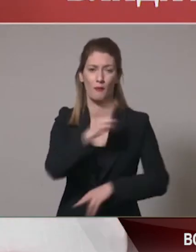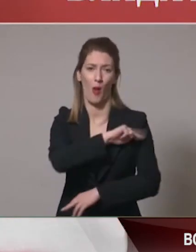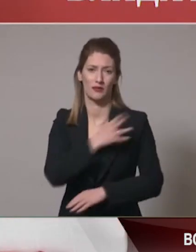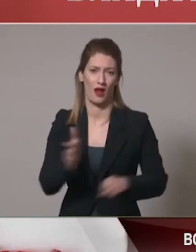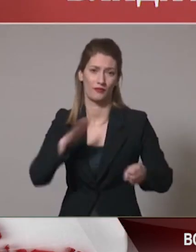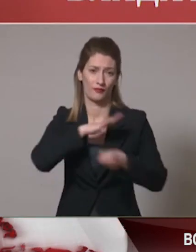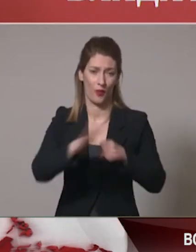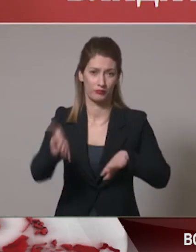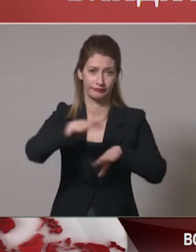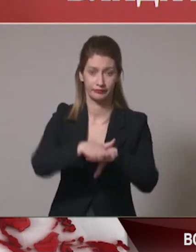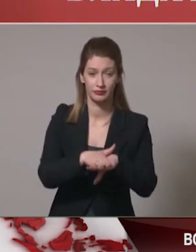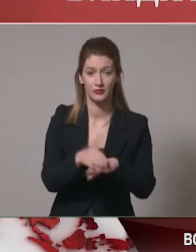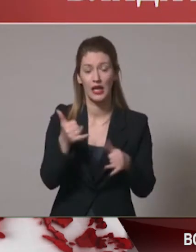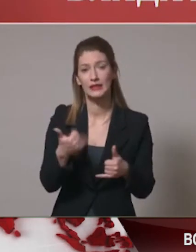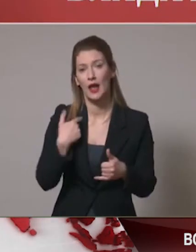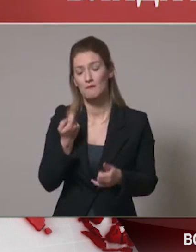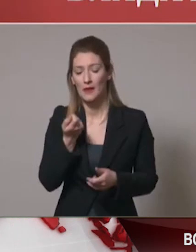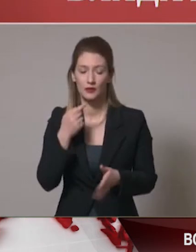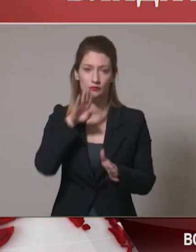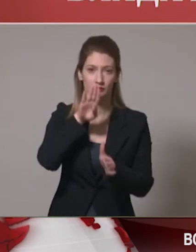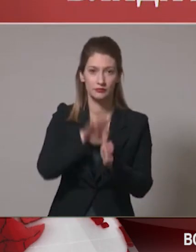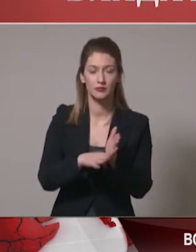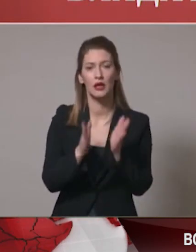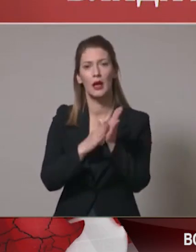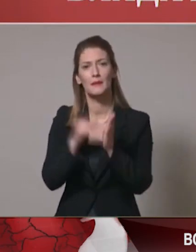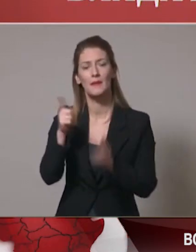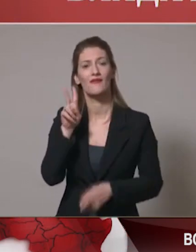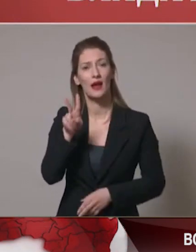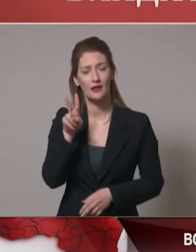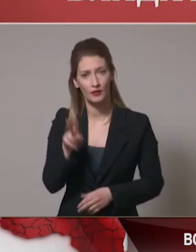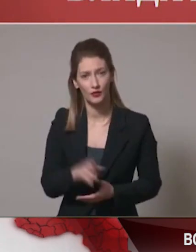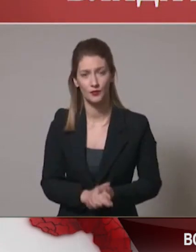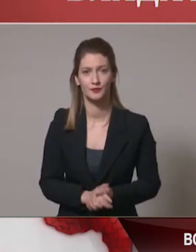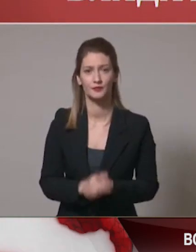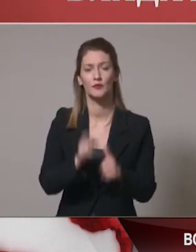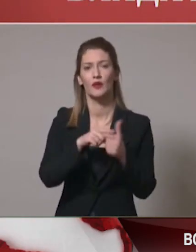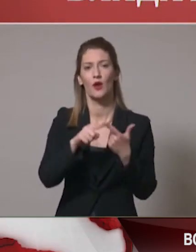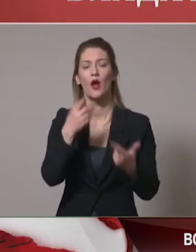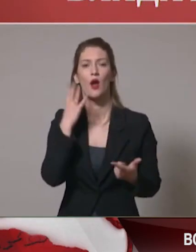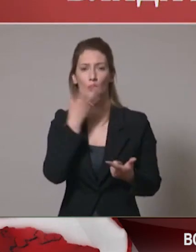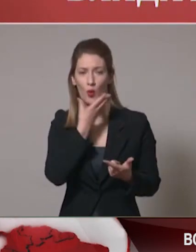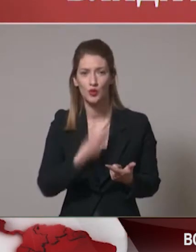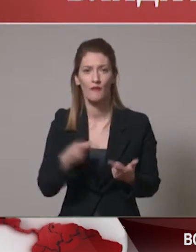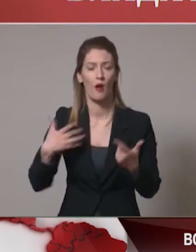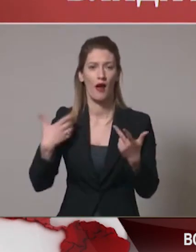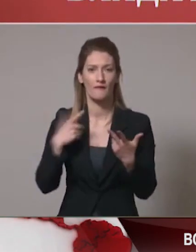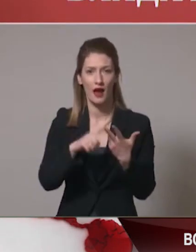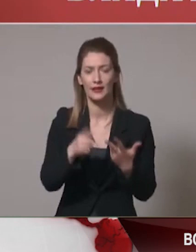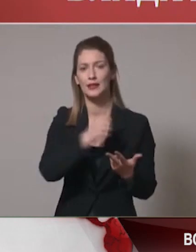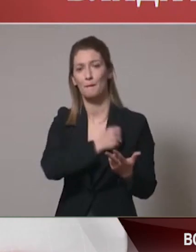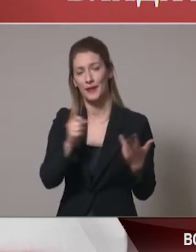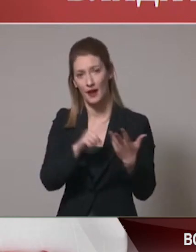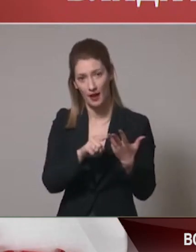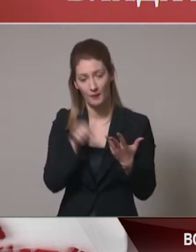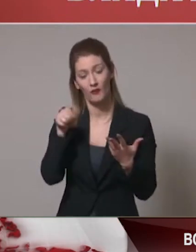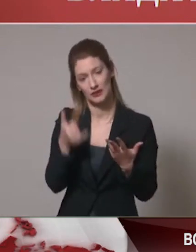сега има неко одредено намалување, тоа се, например, Валандово, понатаму Крушево, Кавадарци и Прилеп.